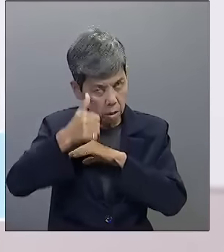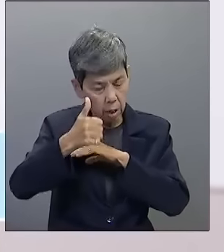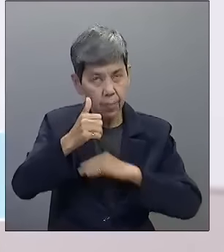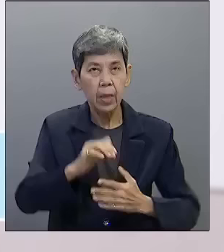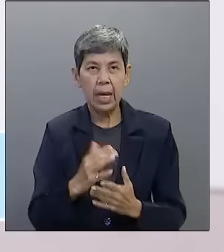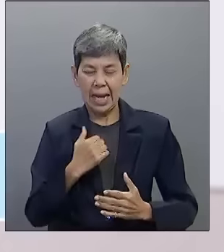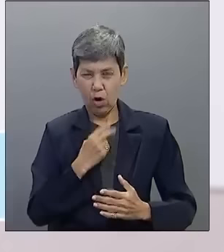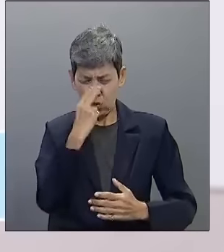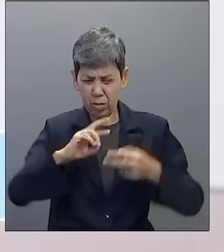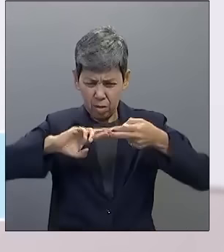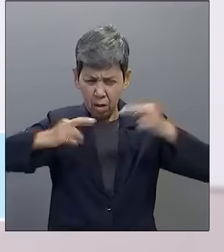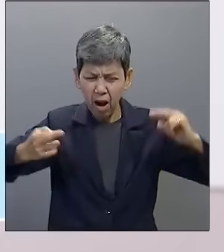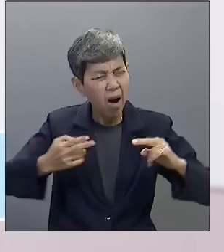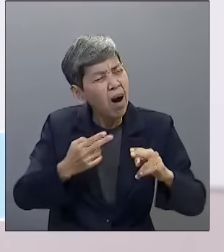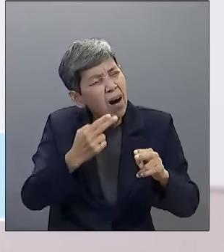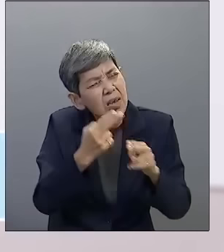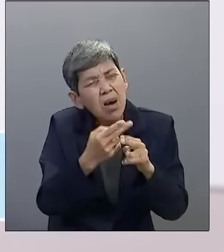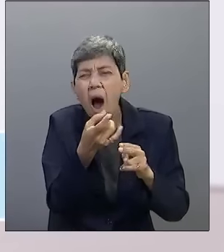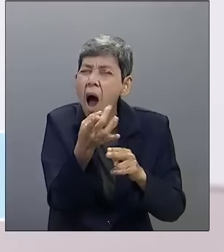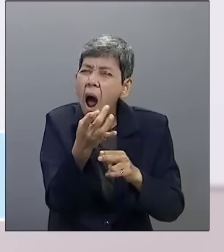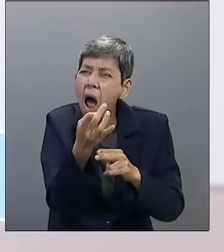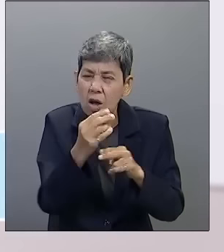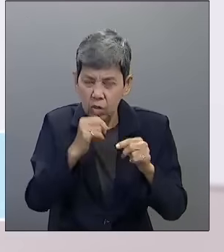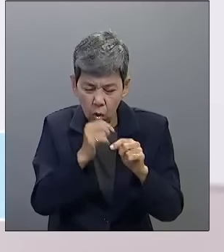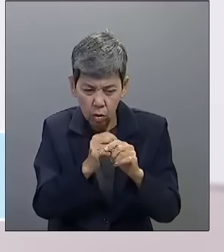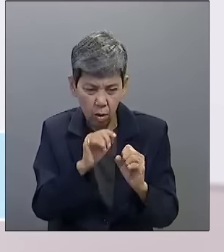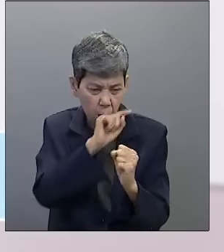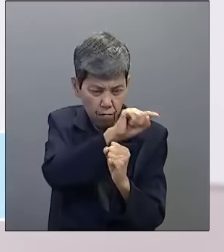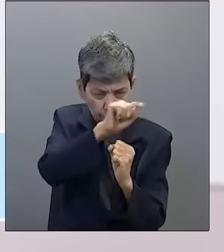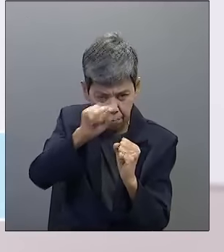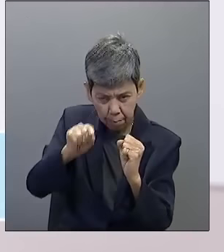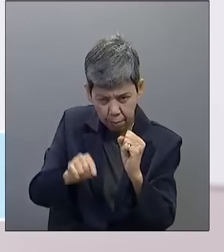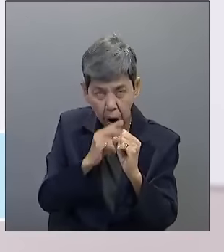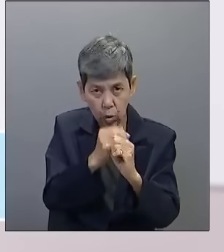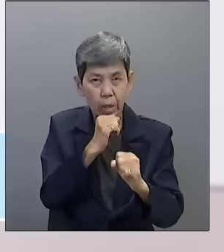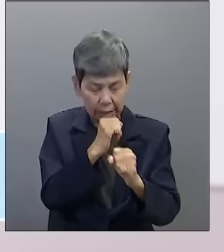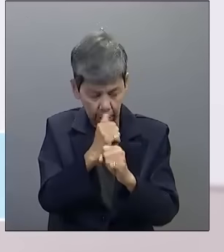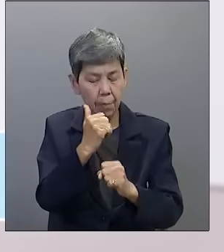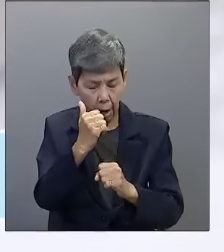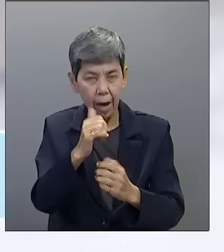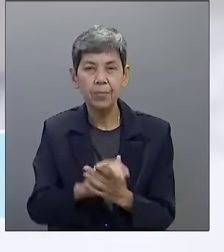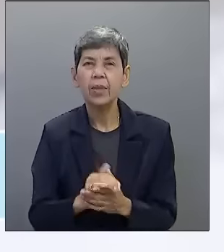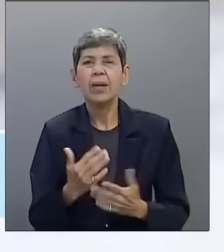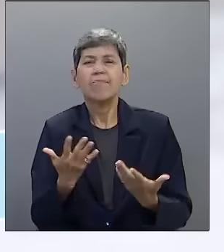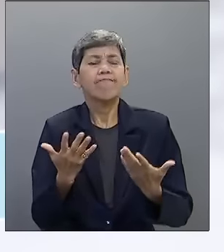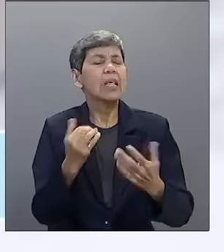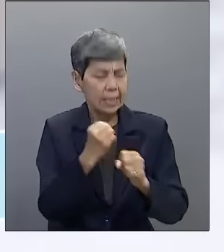หรืออยากจะรู้สายพันธุ์ยิบย่อยเนี่ยต้องถอดรหัสพันธุกรรมนะครับซึ่งอยู่นี้ก็ทำได้อย่างว่องไวนะครับไม่